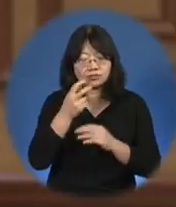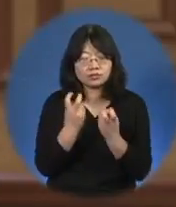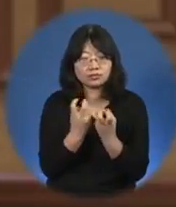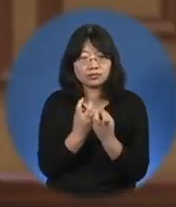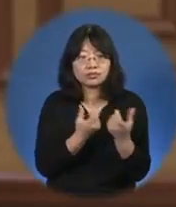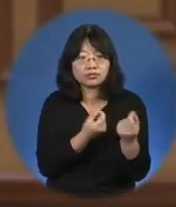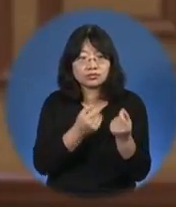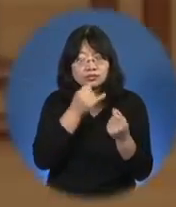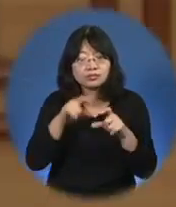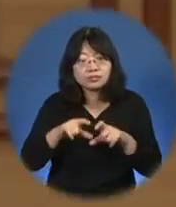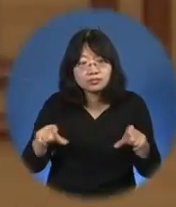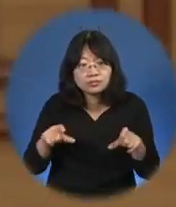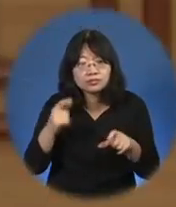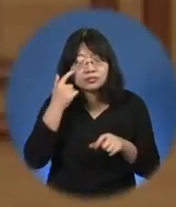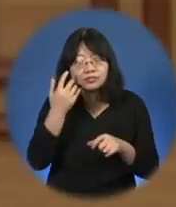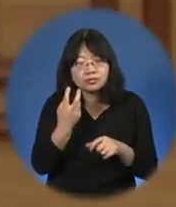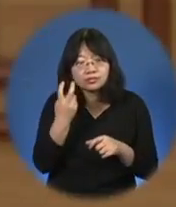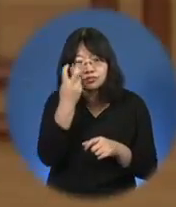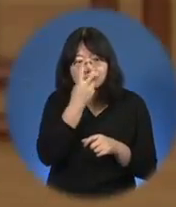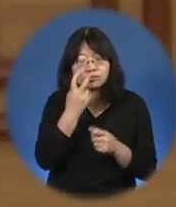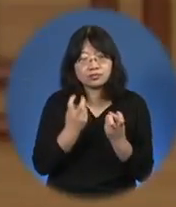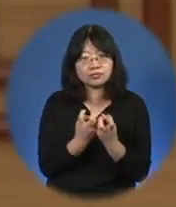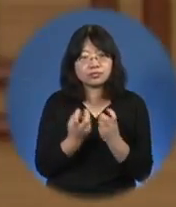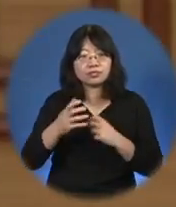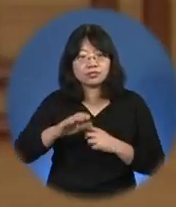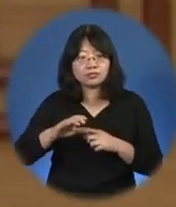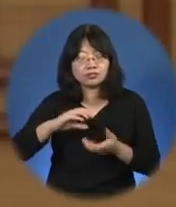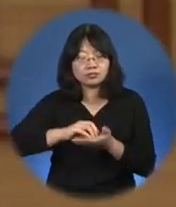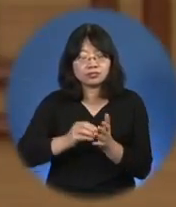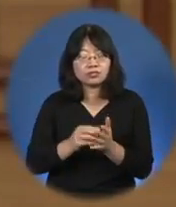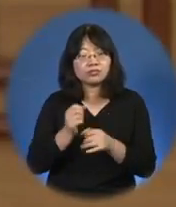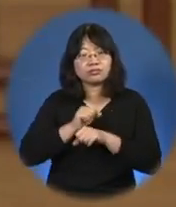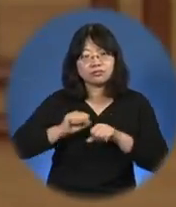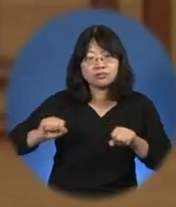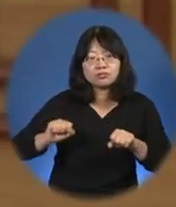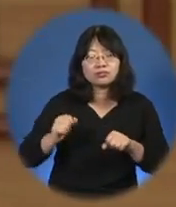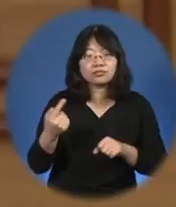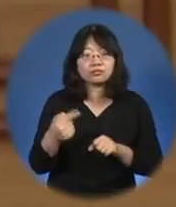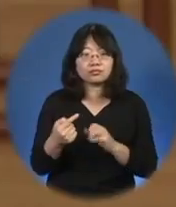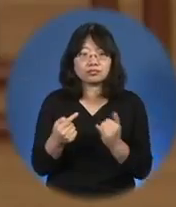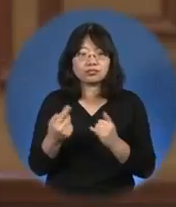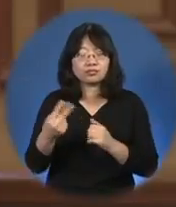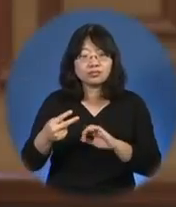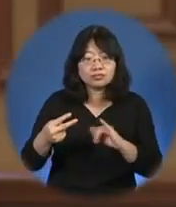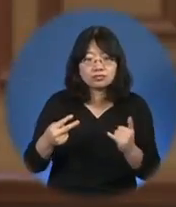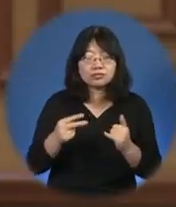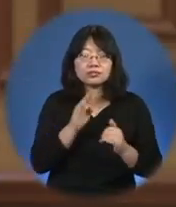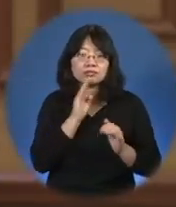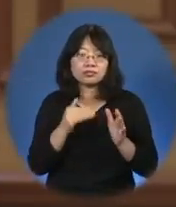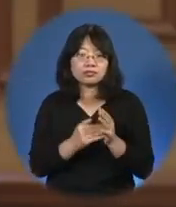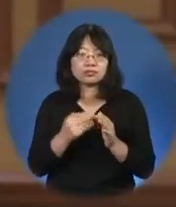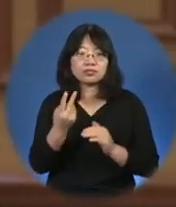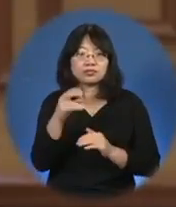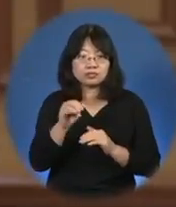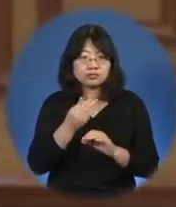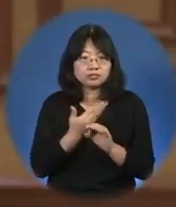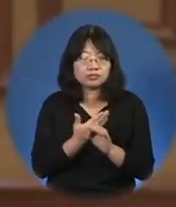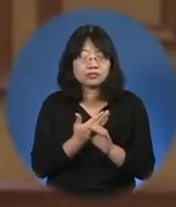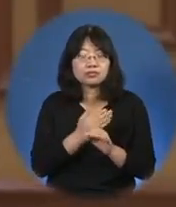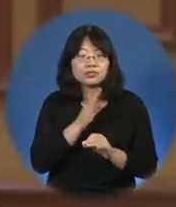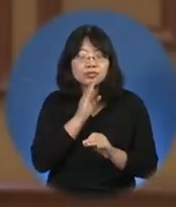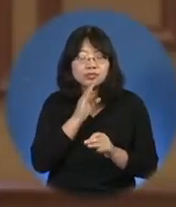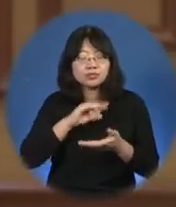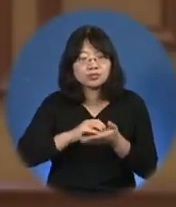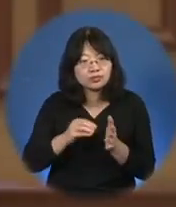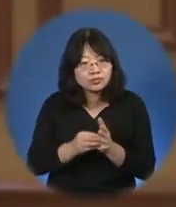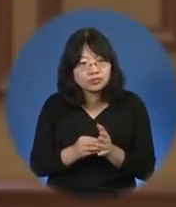그렇습니다. 예, 일반적인 예. 여론조사 방식인데 규모가 굉장히 크죠. 큽니다. 보통 뭐 한 1,000명, 뭐 2,000명 하는데 그렇습니다. 2만 명이면 예. 그만큼